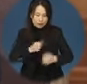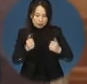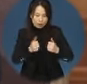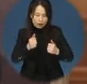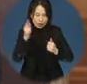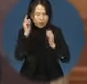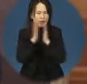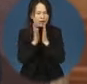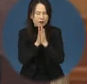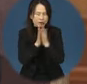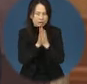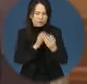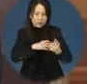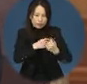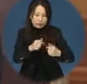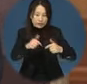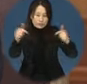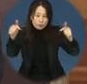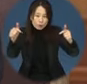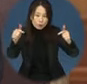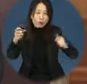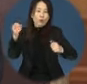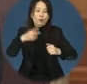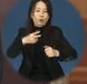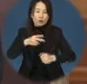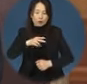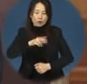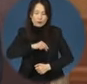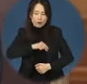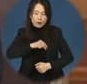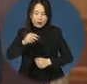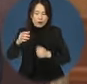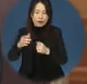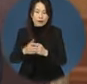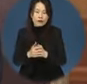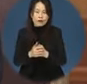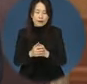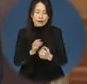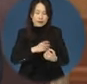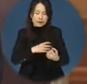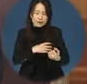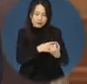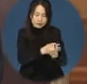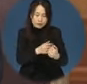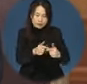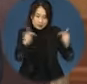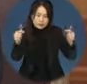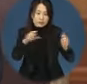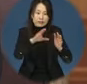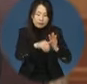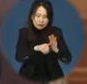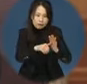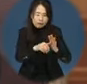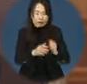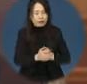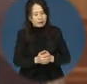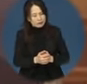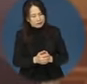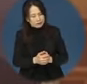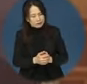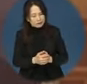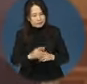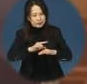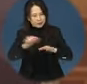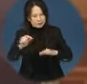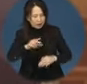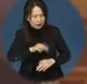내는 지방의회의원 분들이 책임을 부과하는 것에 대해서 신 분들의 여러가지 기준에 좀 미흡한 떵 게 있는데